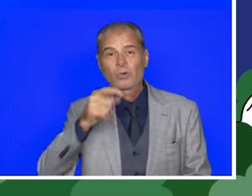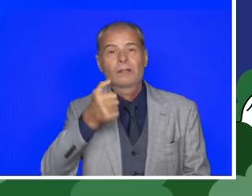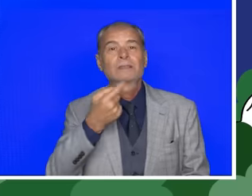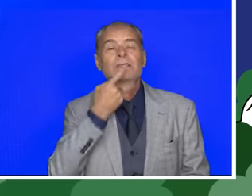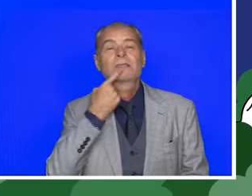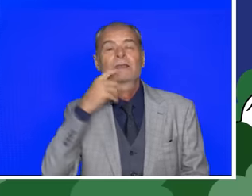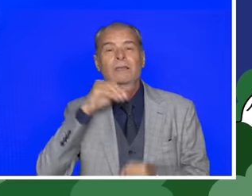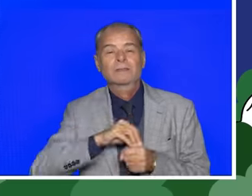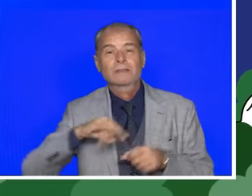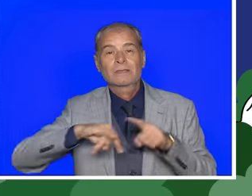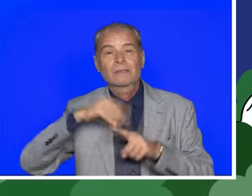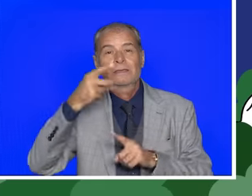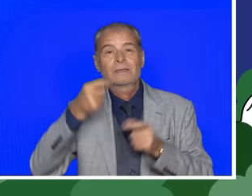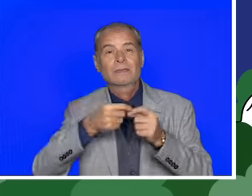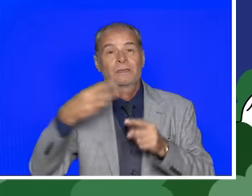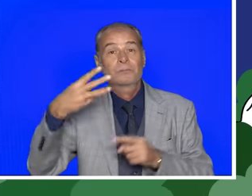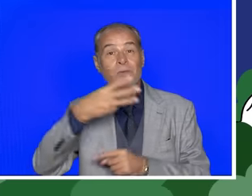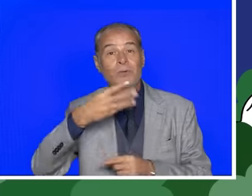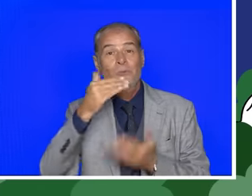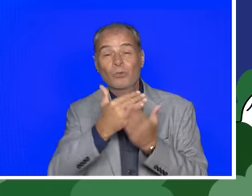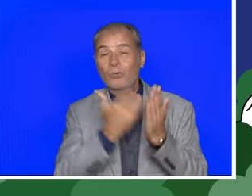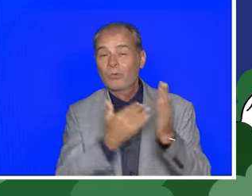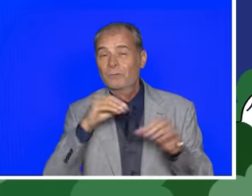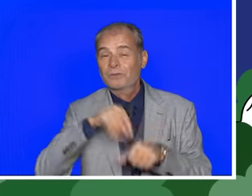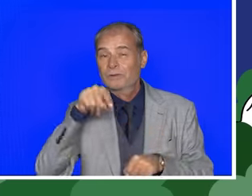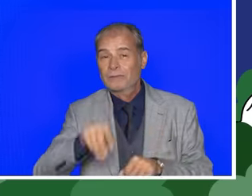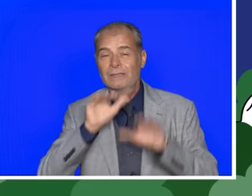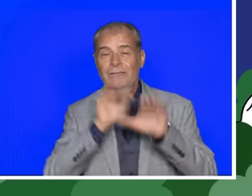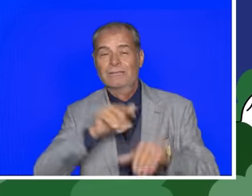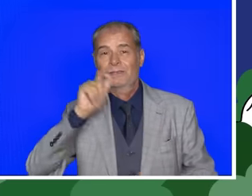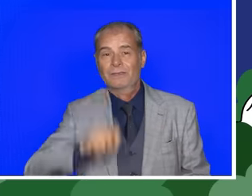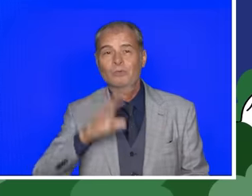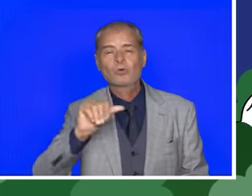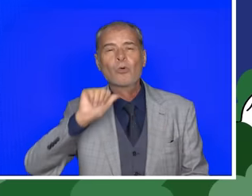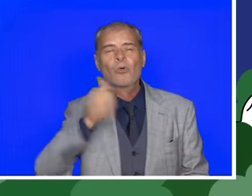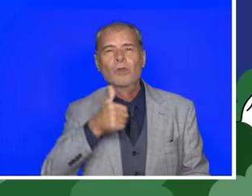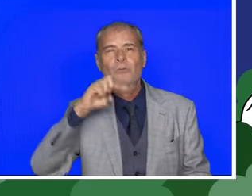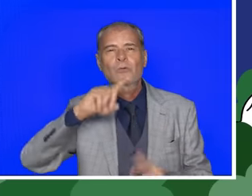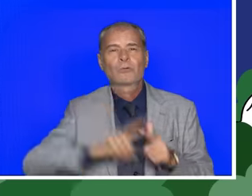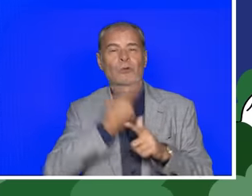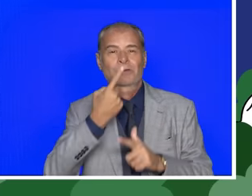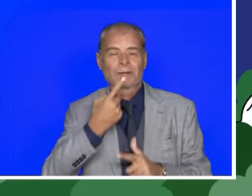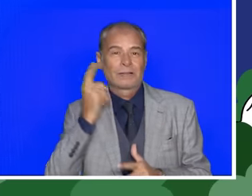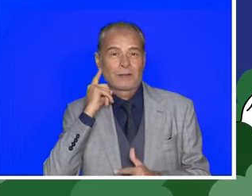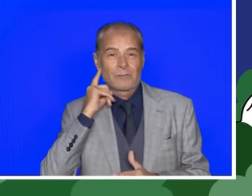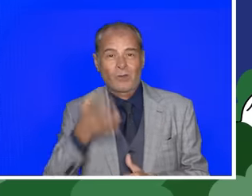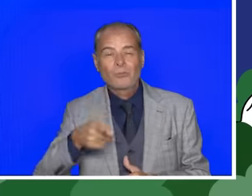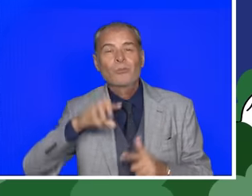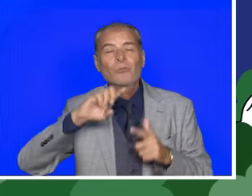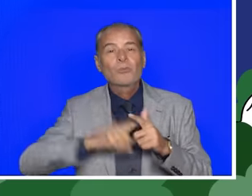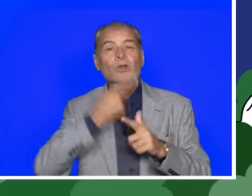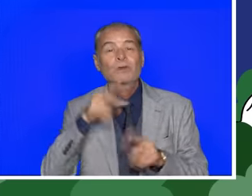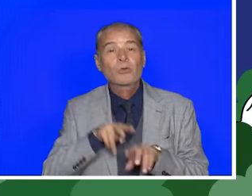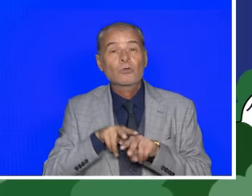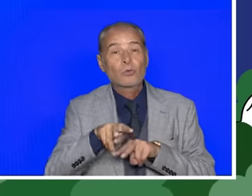ulaşan hibe programımız ile desteklediğimiz birbirinden değerli projeleri dinlemek ve bu projelerin